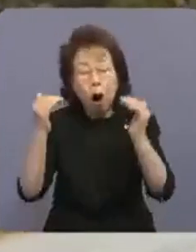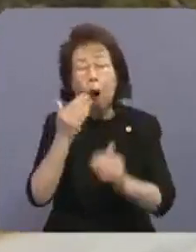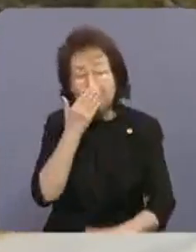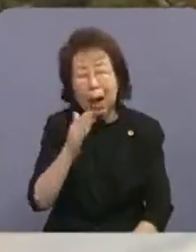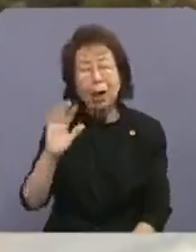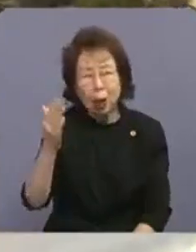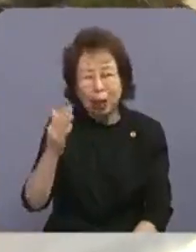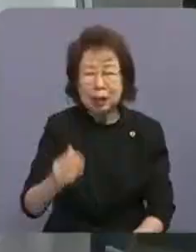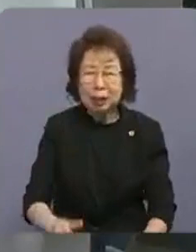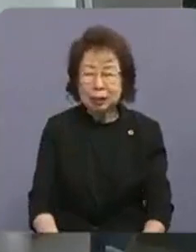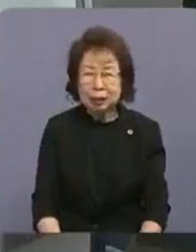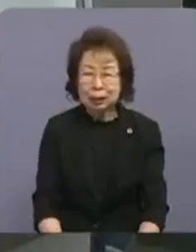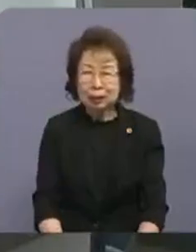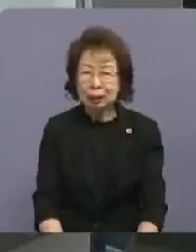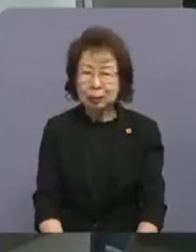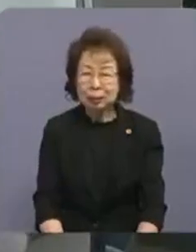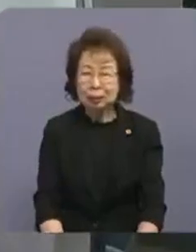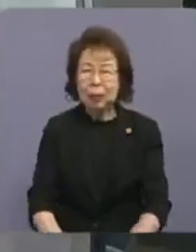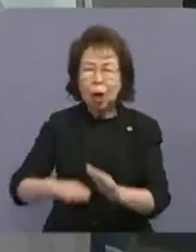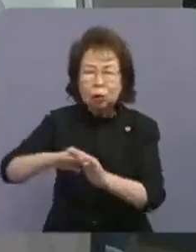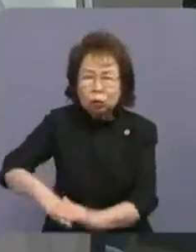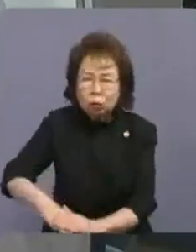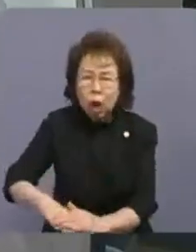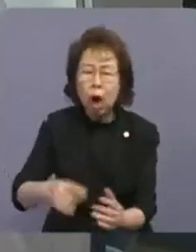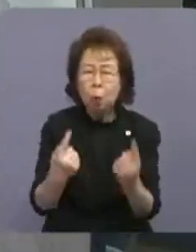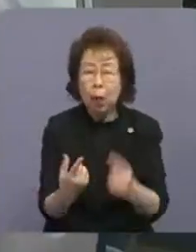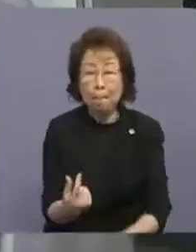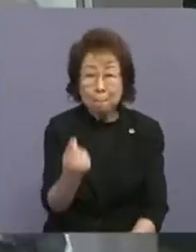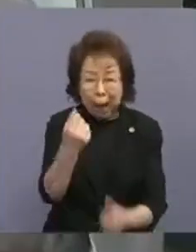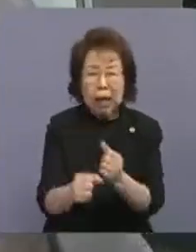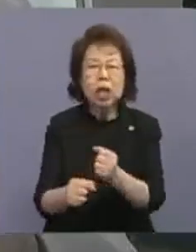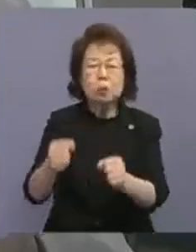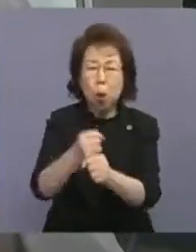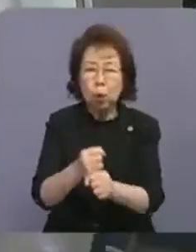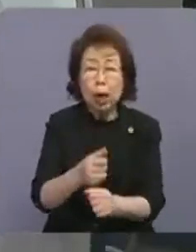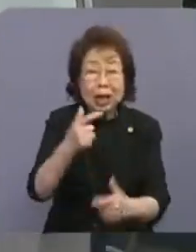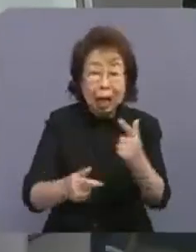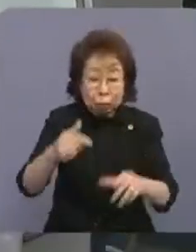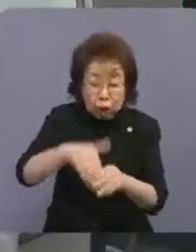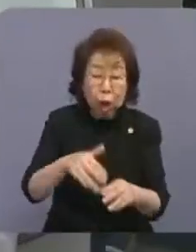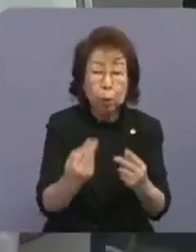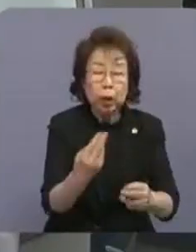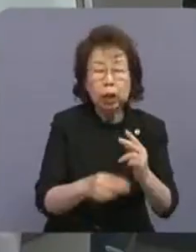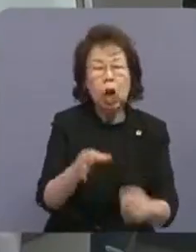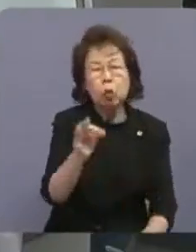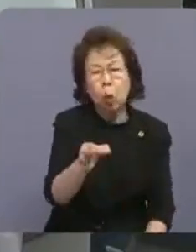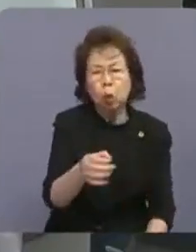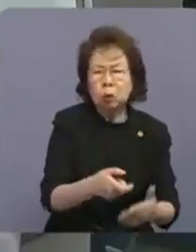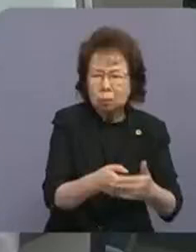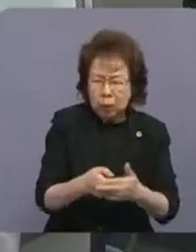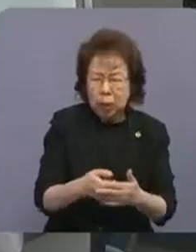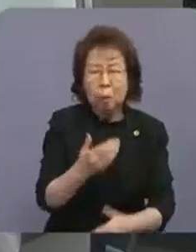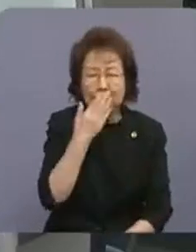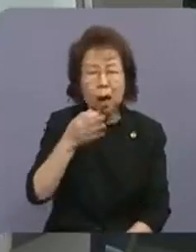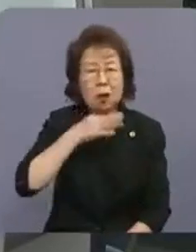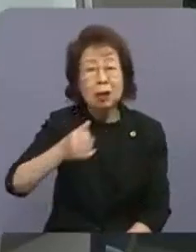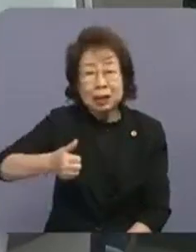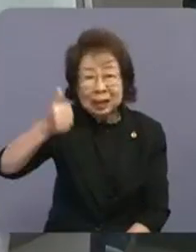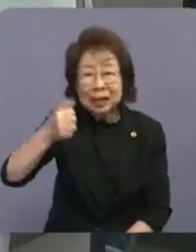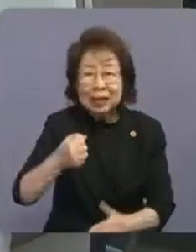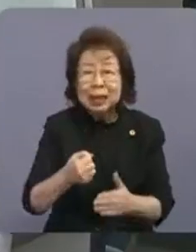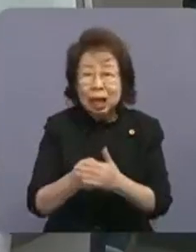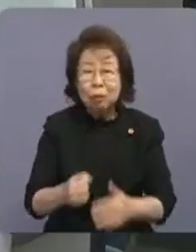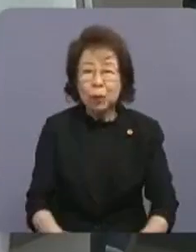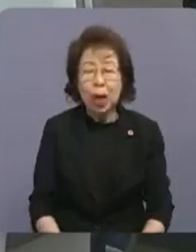원리입니다. 놔두는 것보다는 조금 더 빠르게 복원되고 나무를 심는 것보다는 비용 효율적인 장점을 가지고 있어서 그래서 그